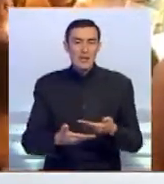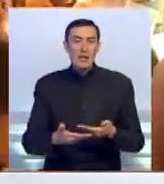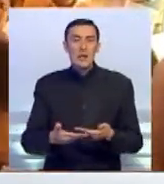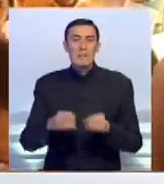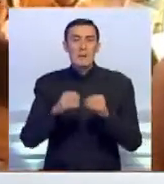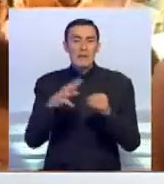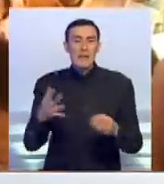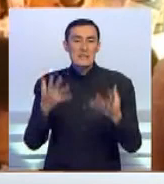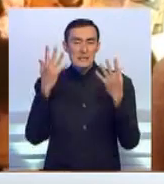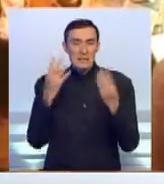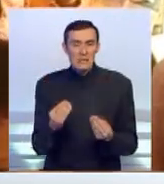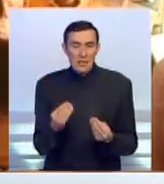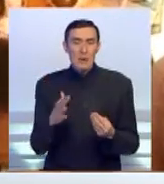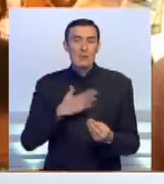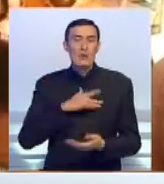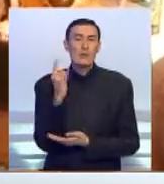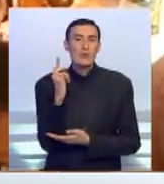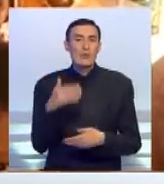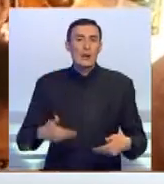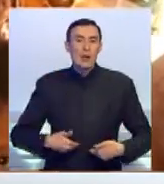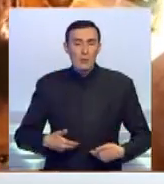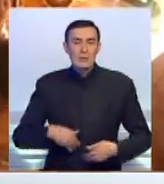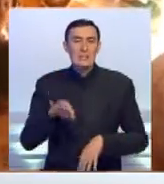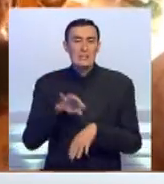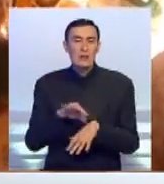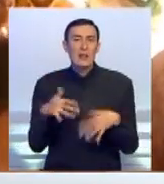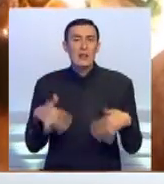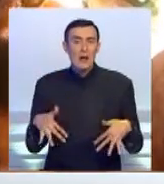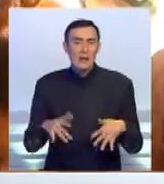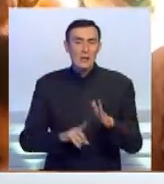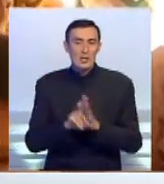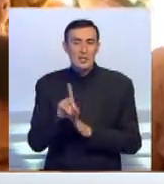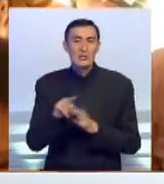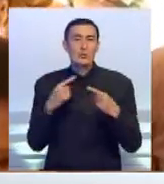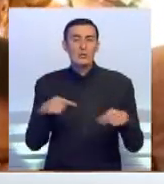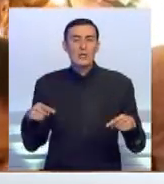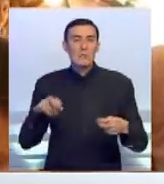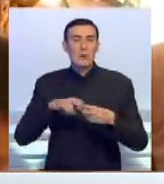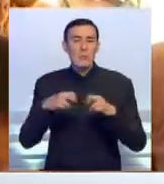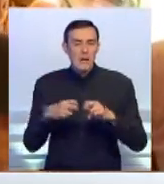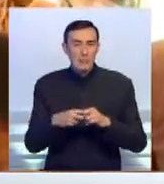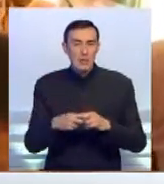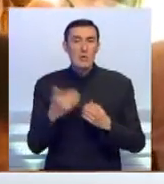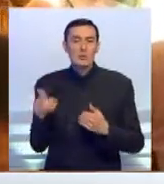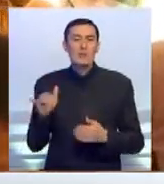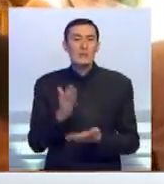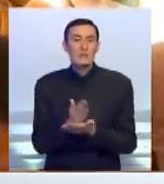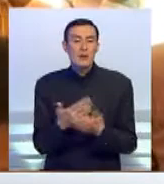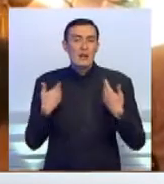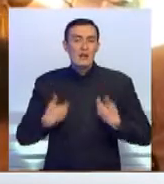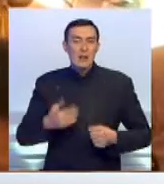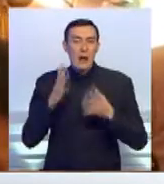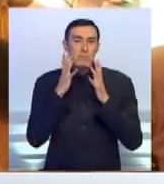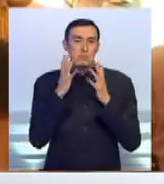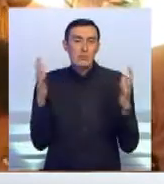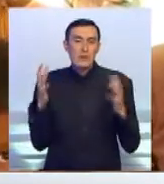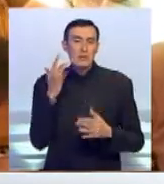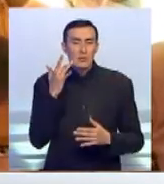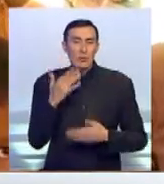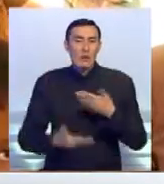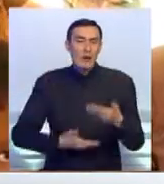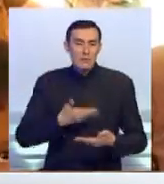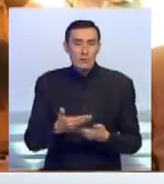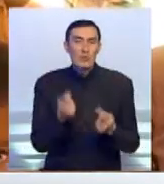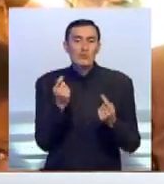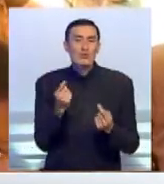Бангладеш 15 дней. Мой ребенок голодал, заболел лихорадкой, появились и другие проблемы. У него даже тело опухло из-за долгой ходьбы.